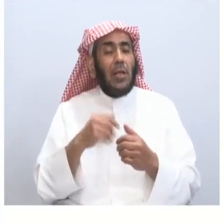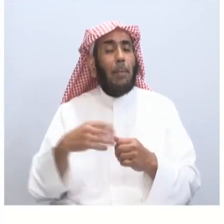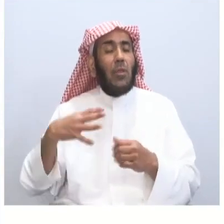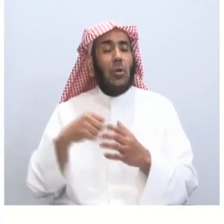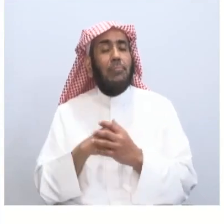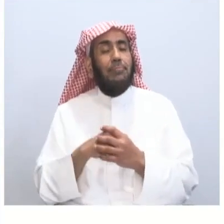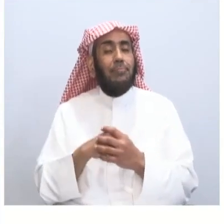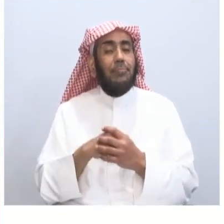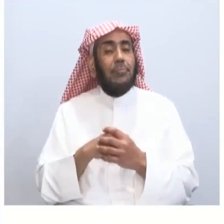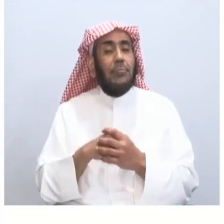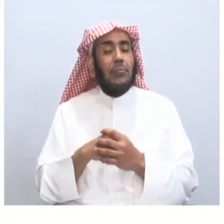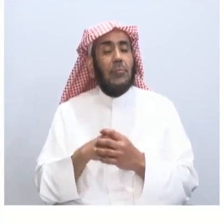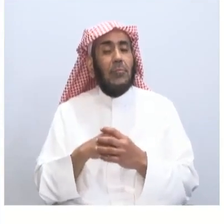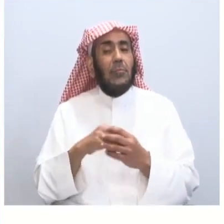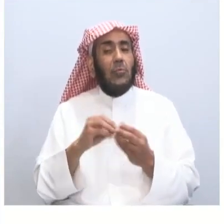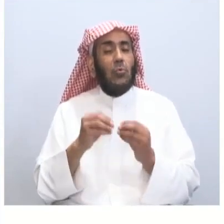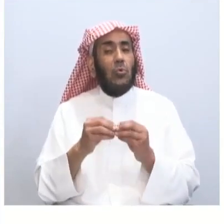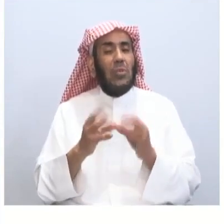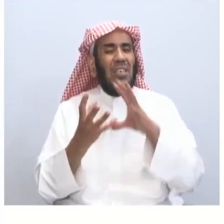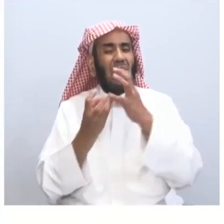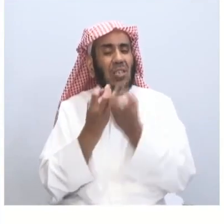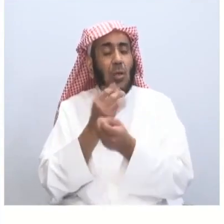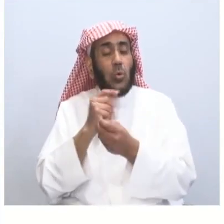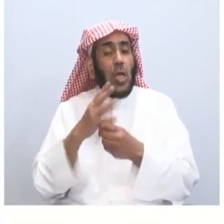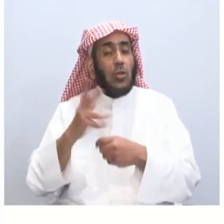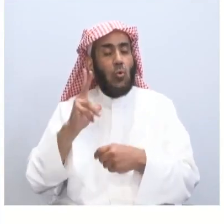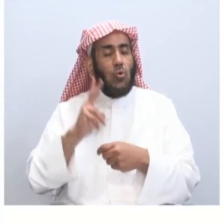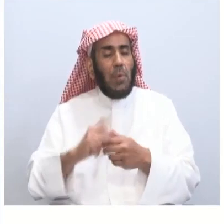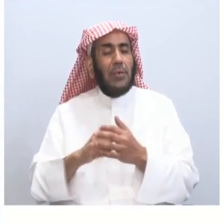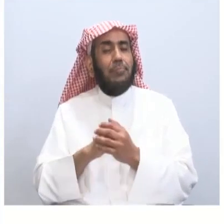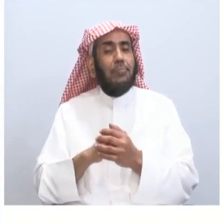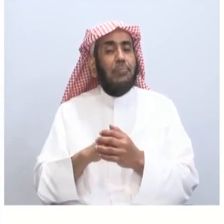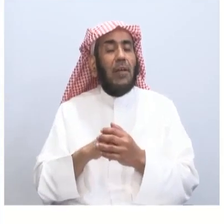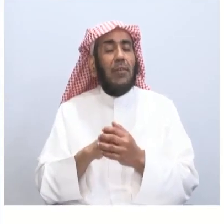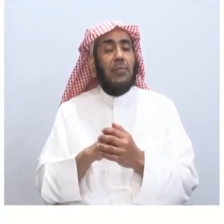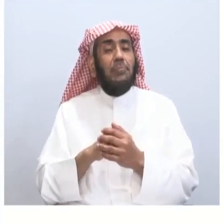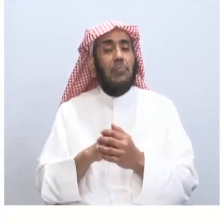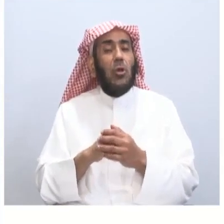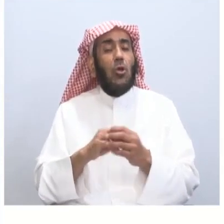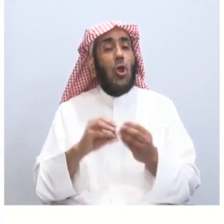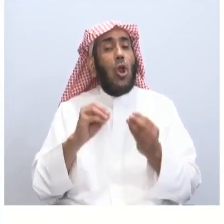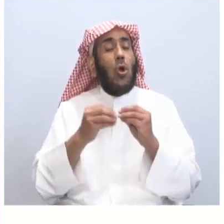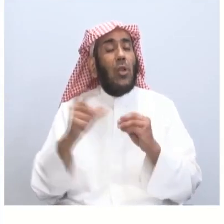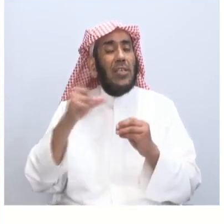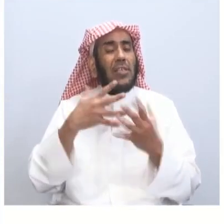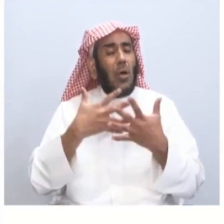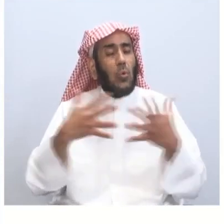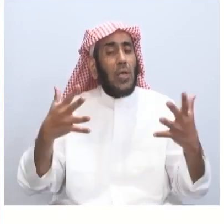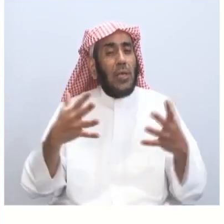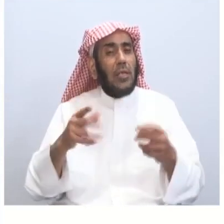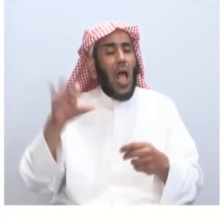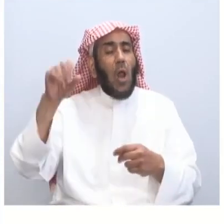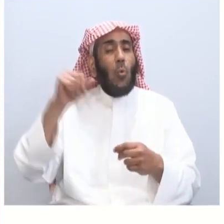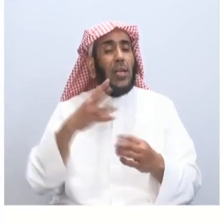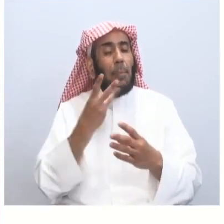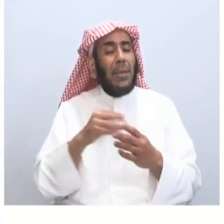الخطاب وهنا برتقالي توسعه عثمان بن عفان واللون الازرق توسعه الوليد بن